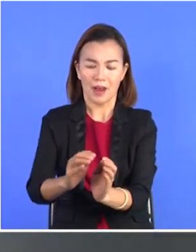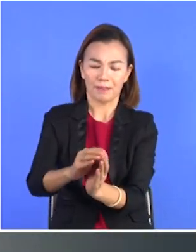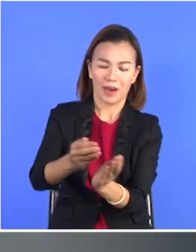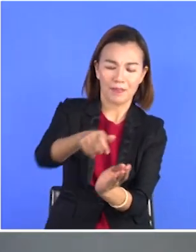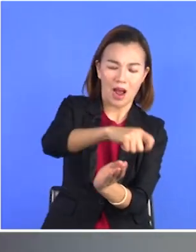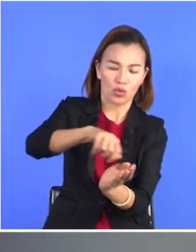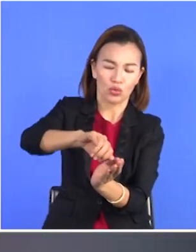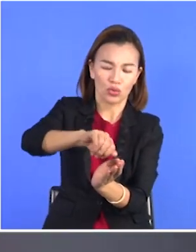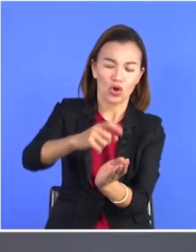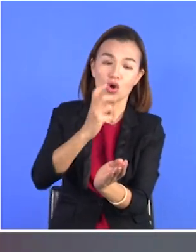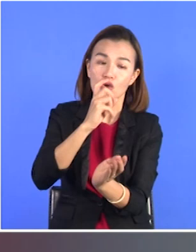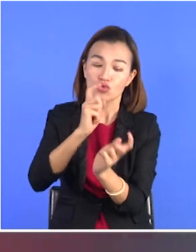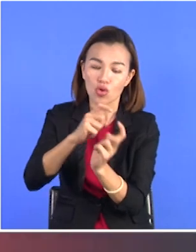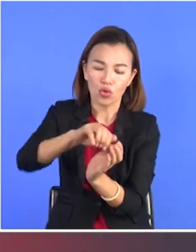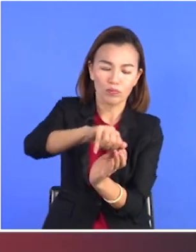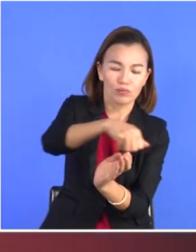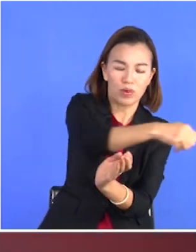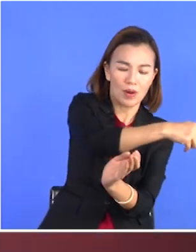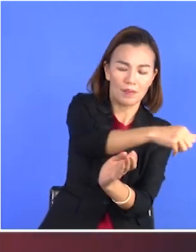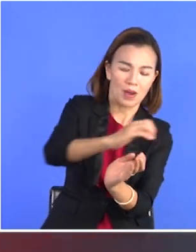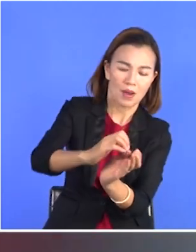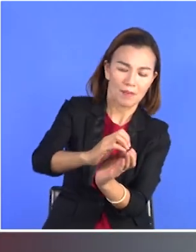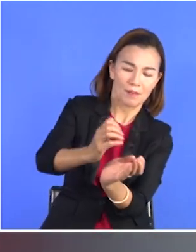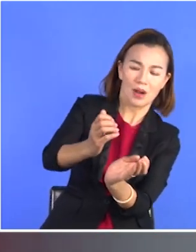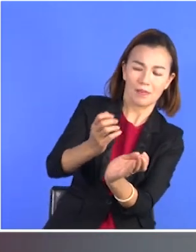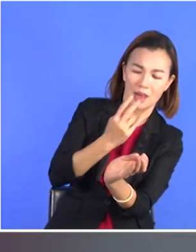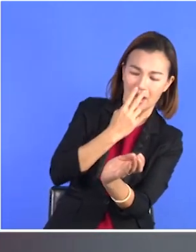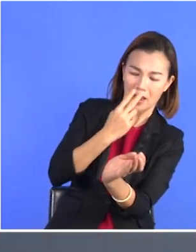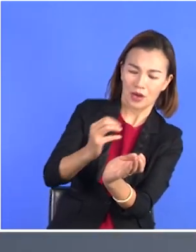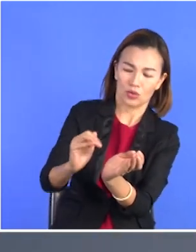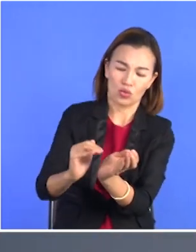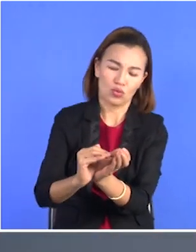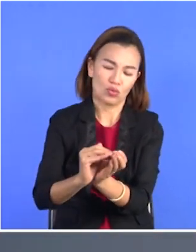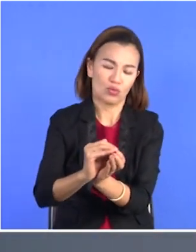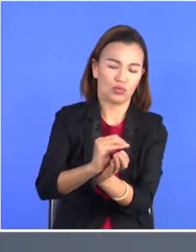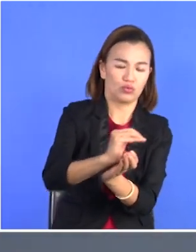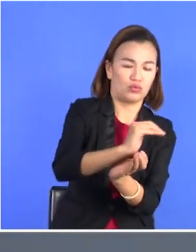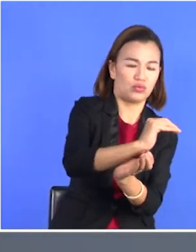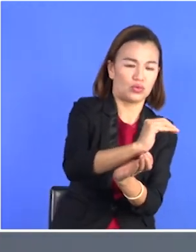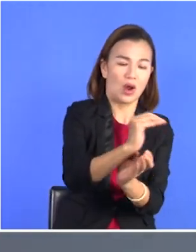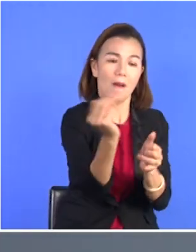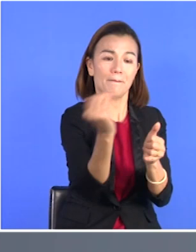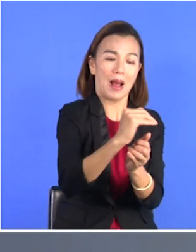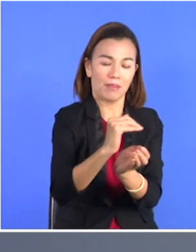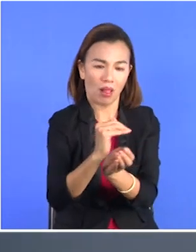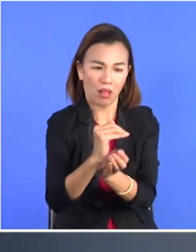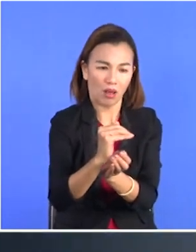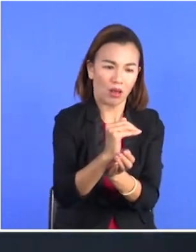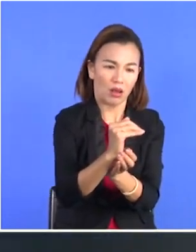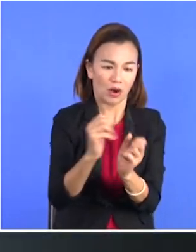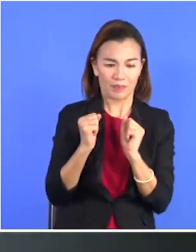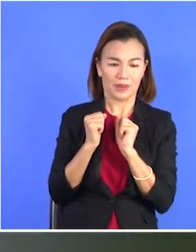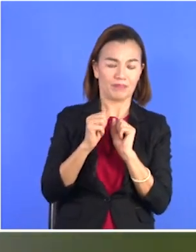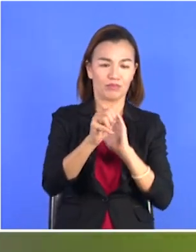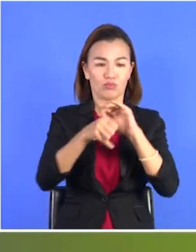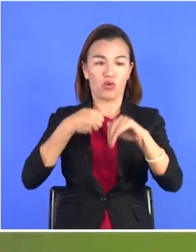กระเป๋าเดินทางก็หยิบออกมาแต่ปรากฏเจอหัวงูเห่าโผล่ออกมาจากช่องซิปแล้วกำลังจะโฉกเขาด้วยดีที่หลบทันน่ะ